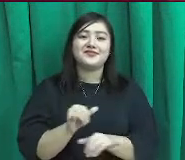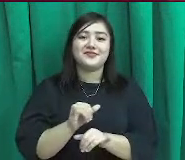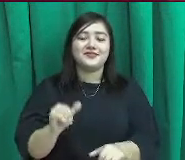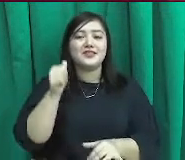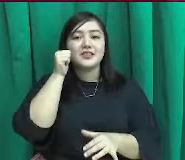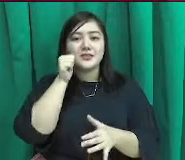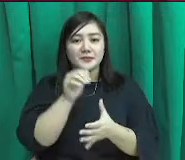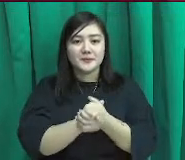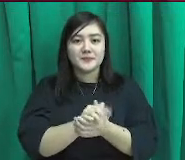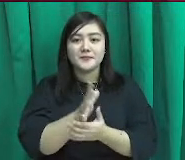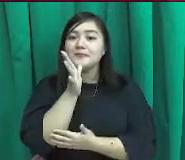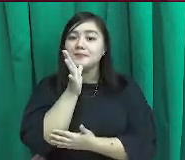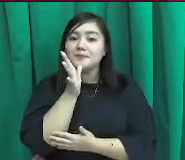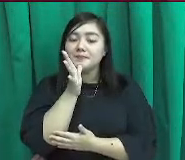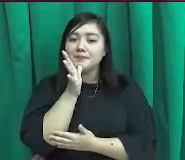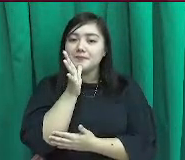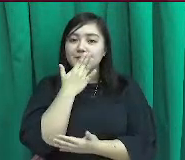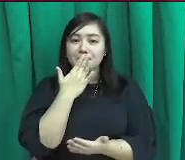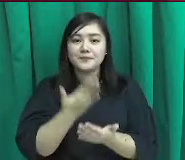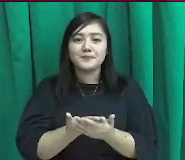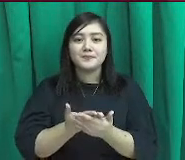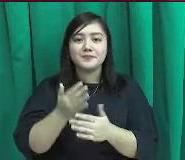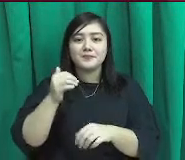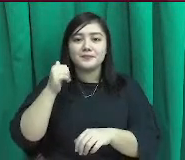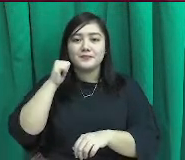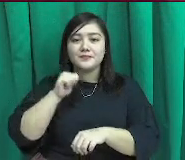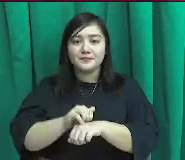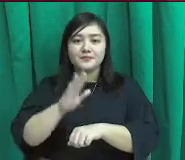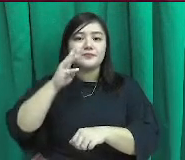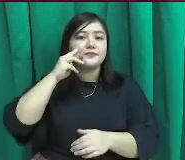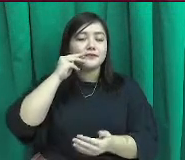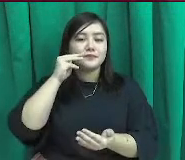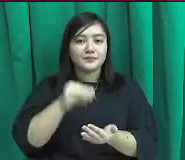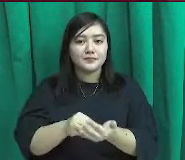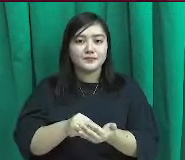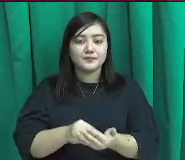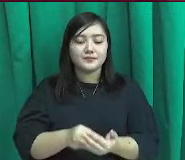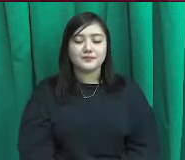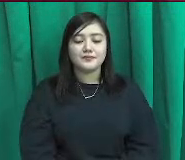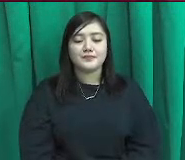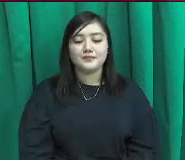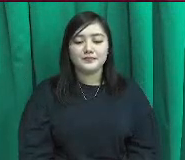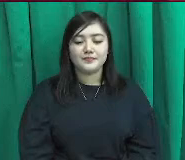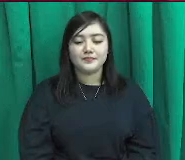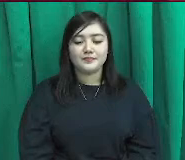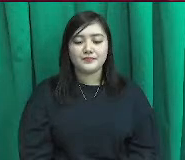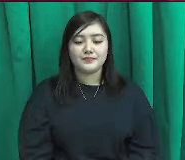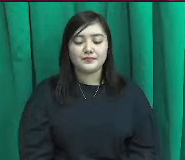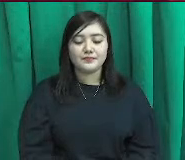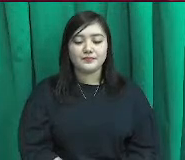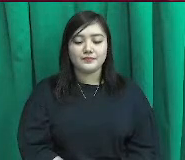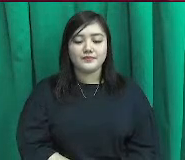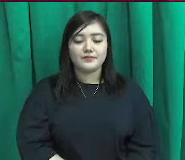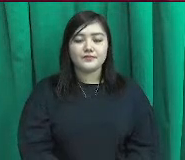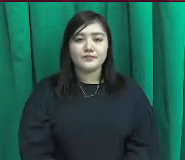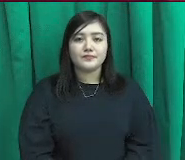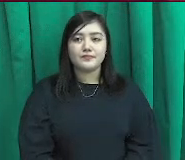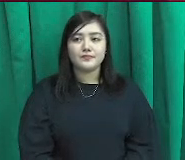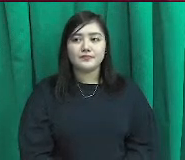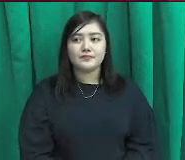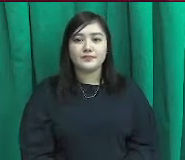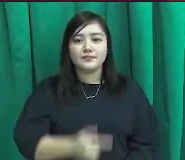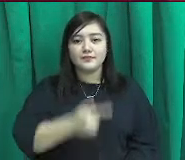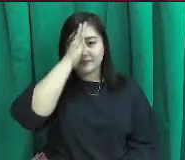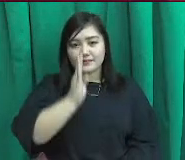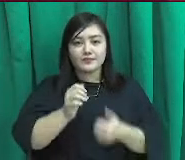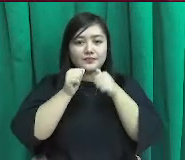sa inyong magagandang comments at mga idea kung paano pa mapapaganda ang ating pamilya. Yeah. God bless you po